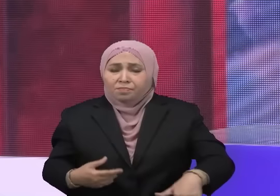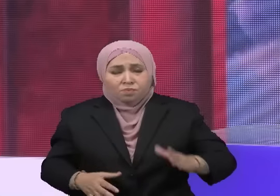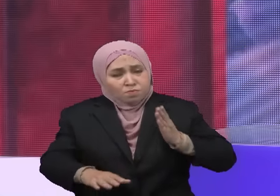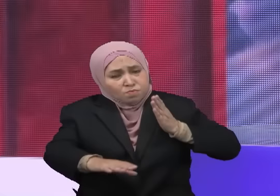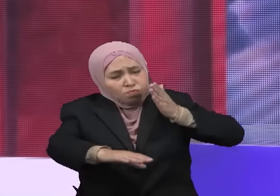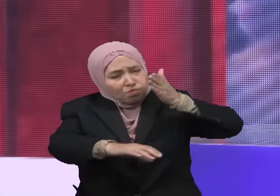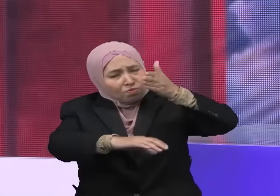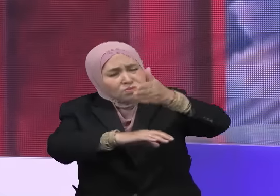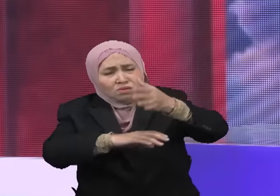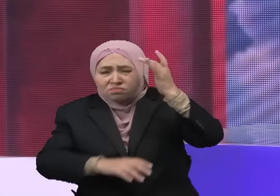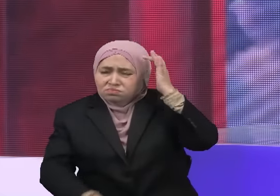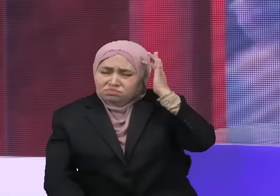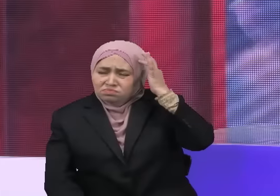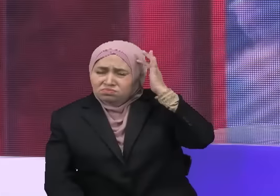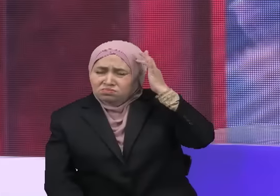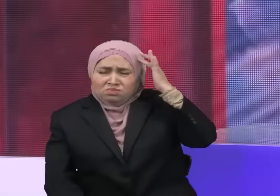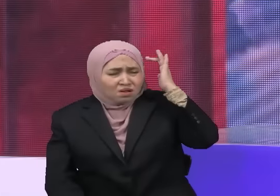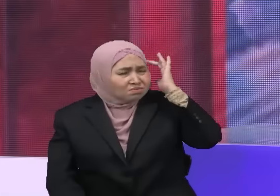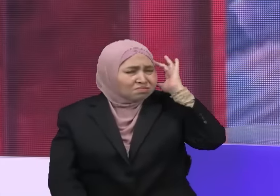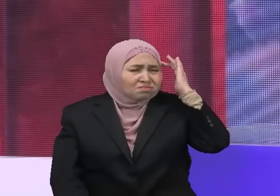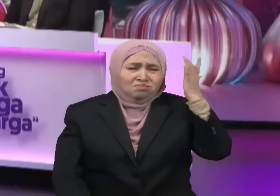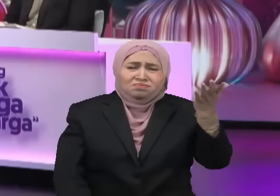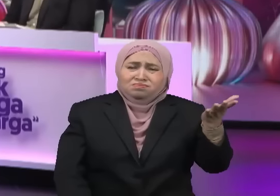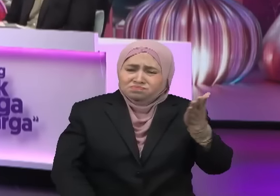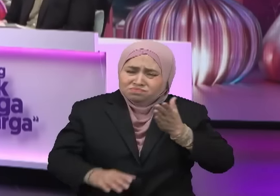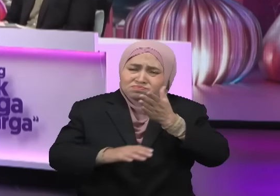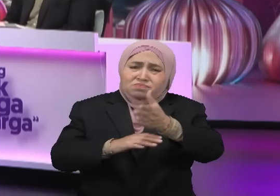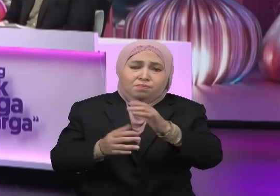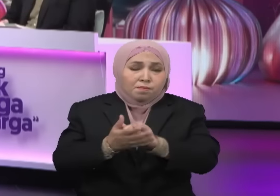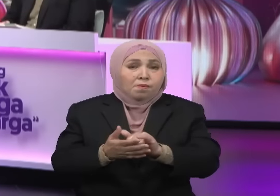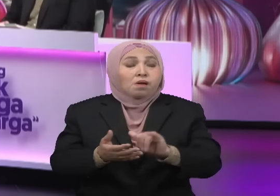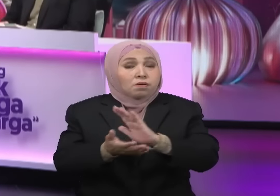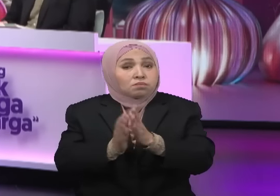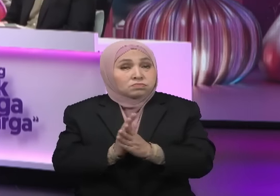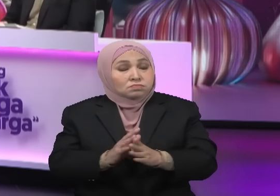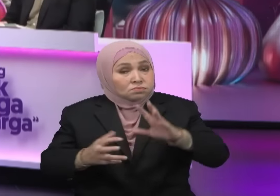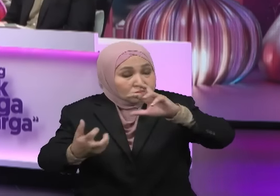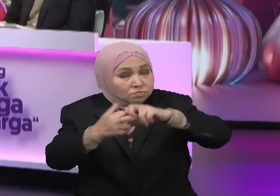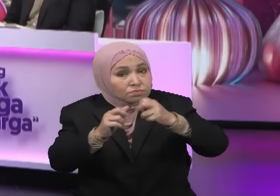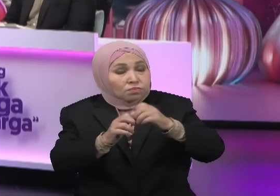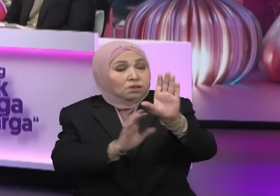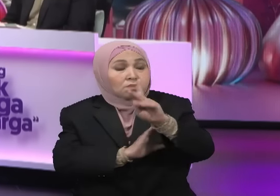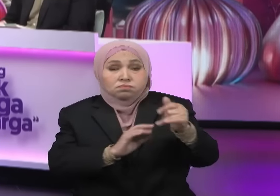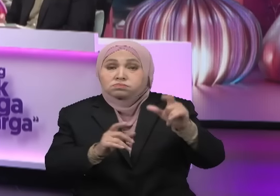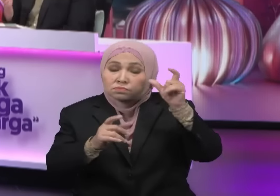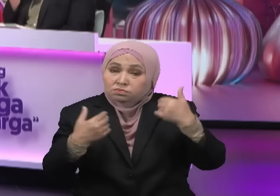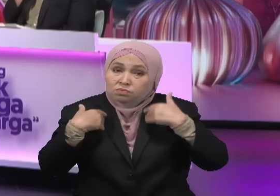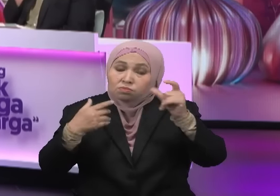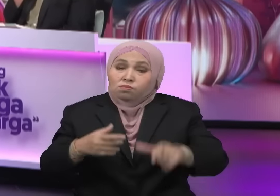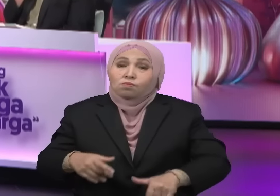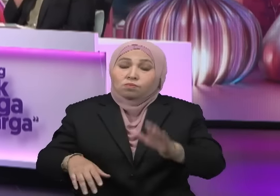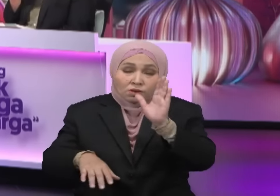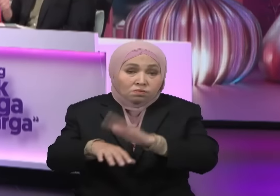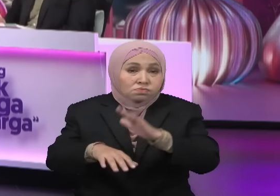melampau dan bingung dalam melampau itu. Jadi ini sebagai satu bala Ustaz ya. Apabila kita ada orang tegur, ada orang ajak